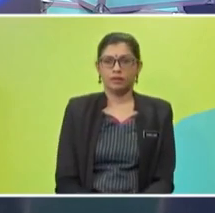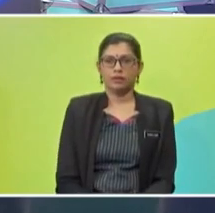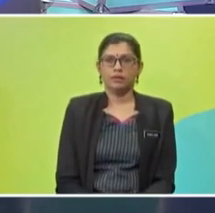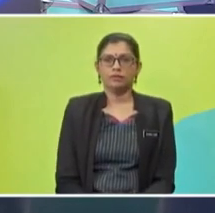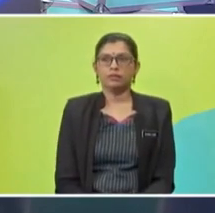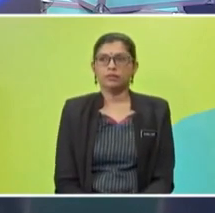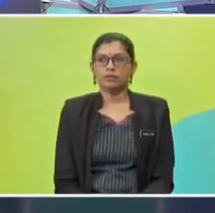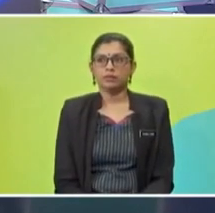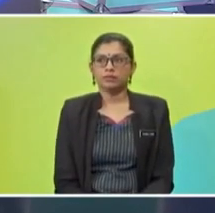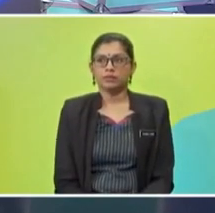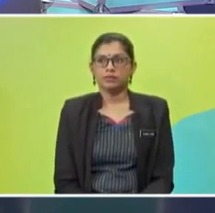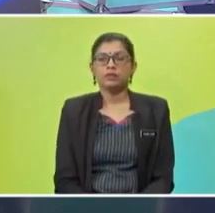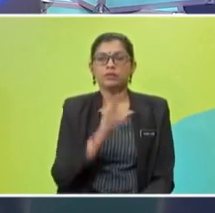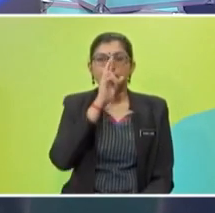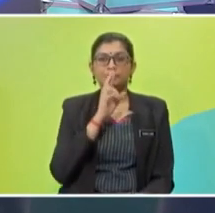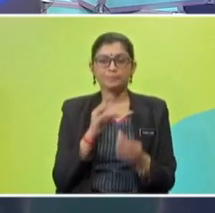Kidul